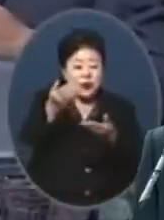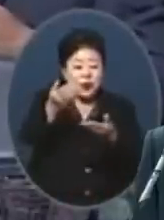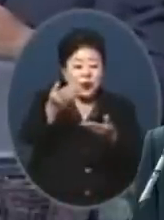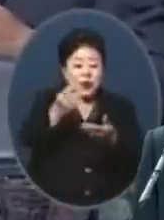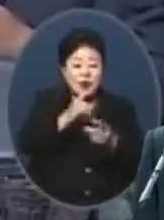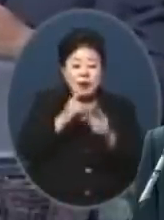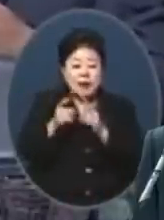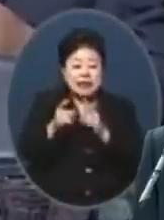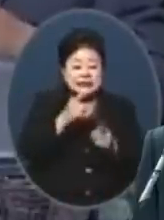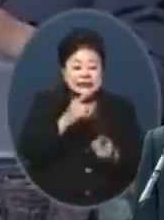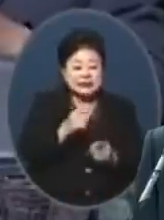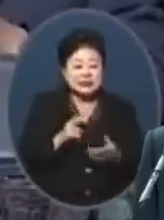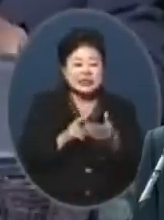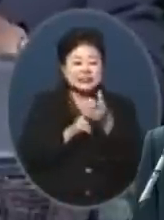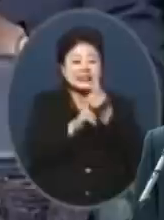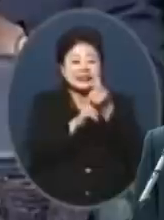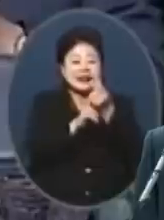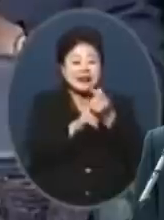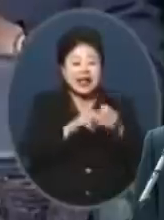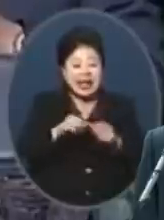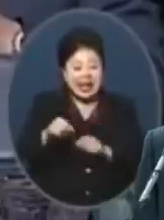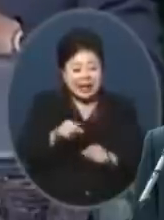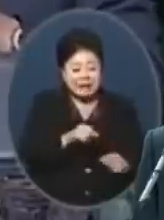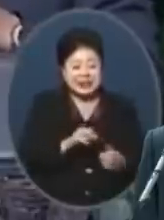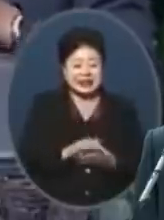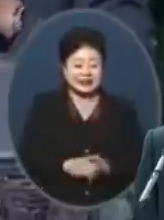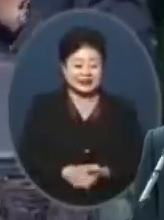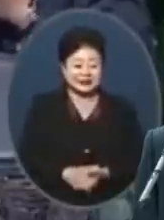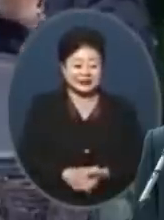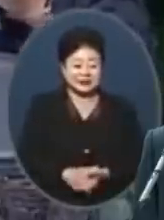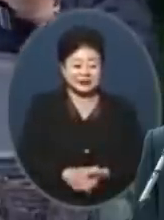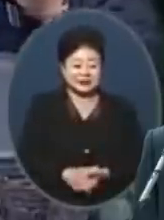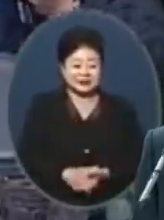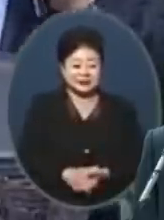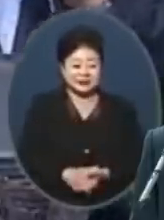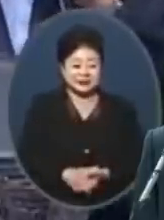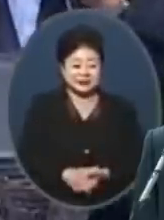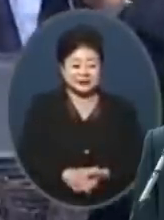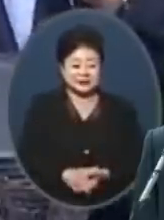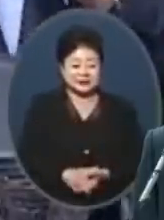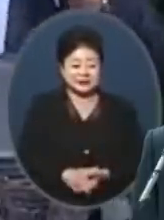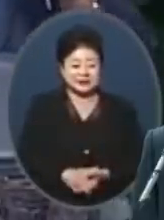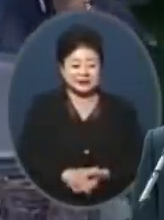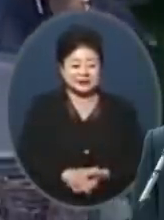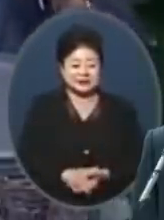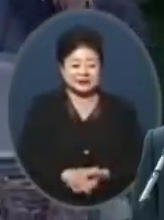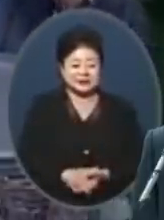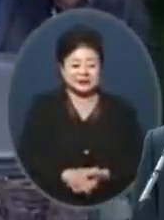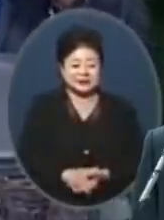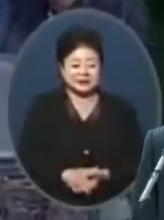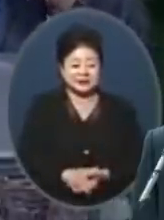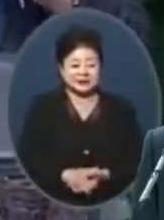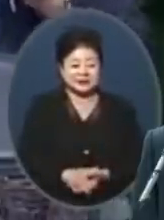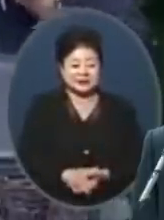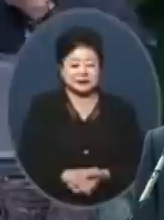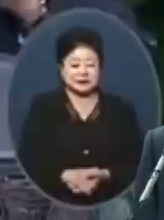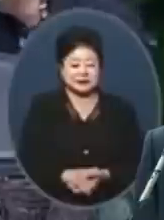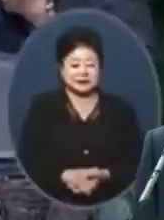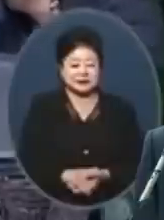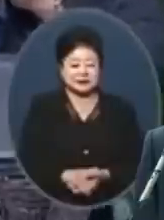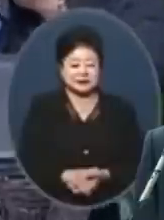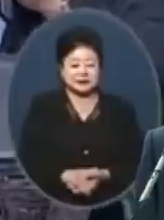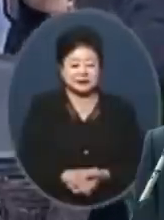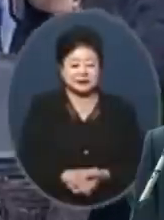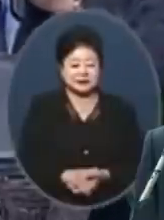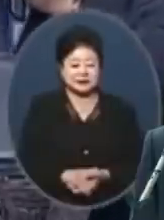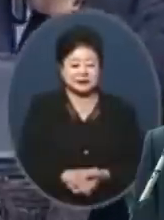그 말씀이 기적을 행하는 것입니다. Because it is through this confession of faith that that words can become